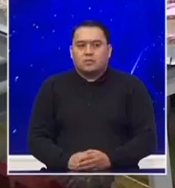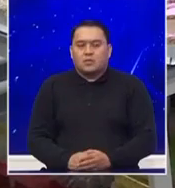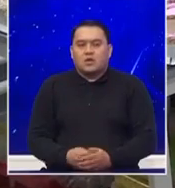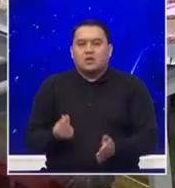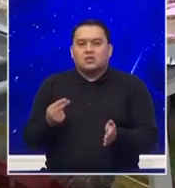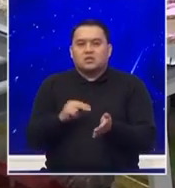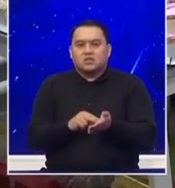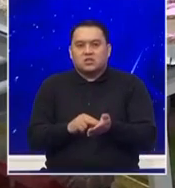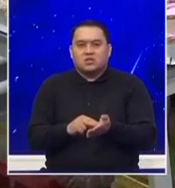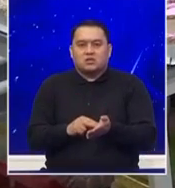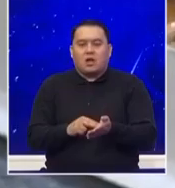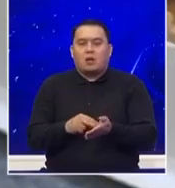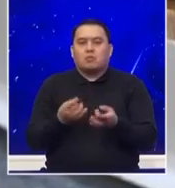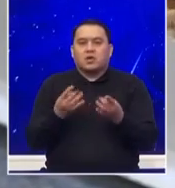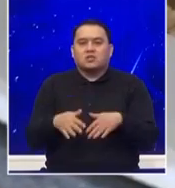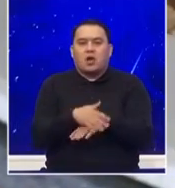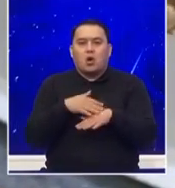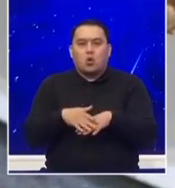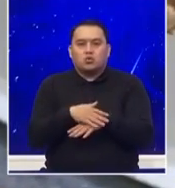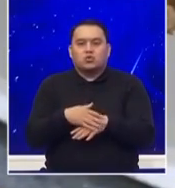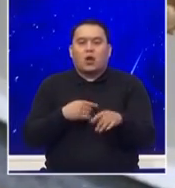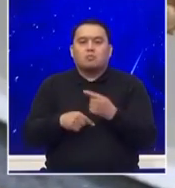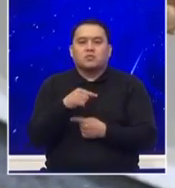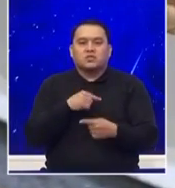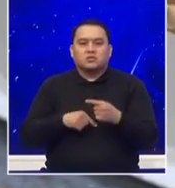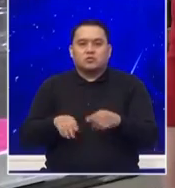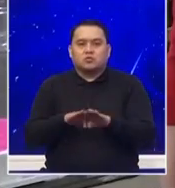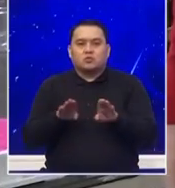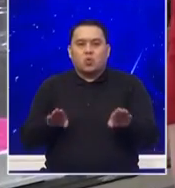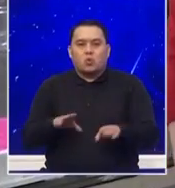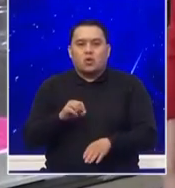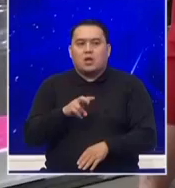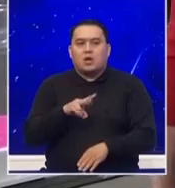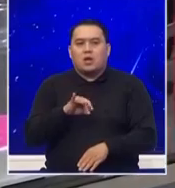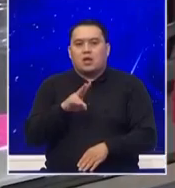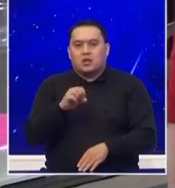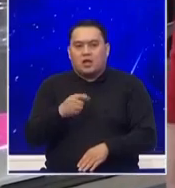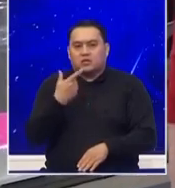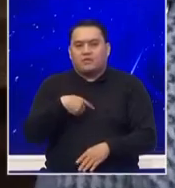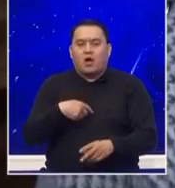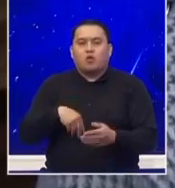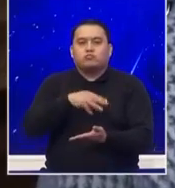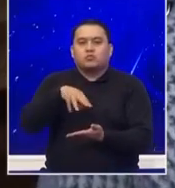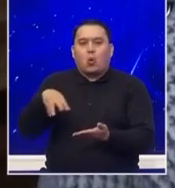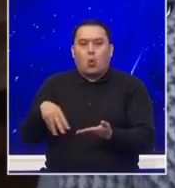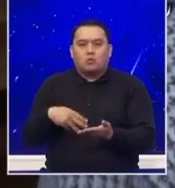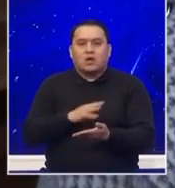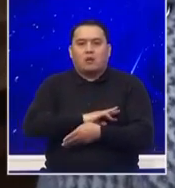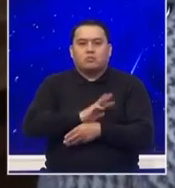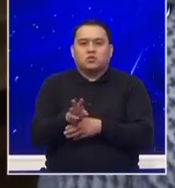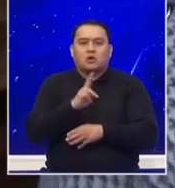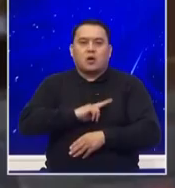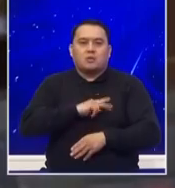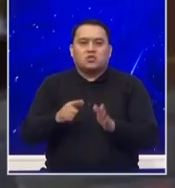Впрочем, цена не устраивает не только простых граждан, но и частных предпринимателей. У Елены Сорокиной своя кондитерская. Она обеспечивает